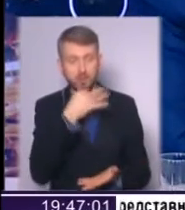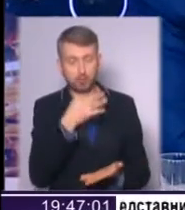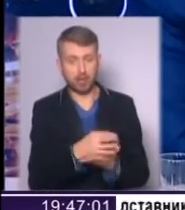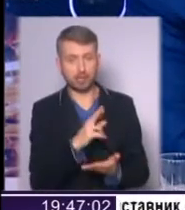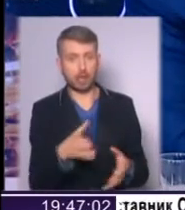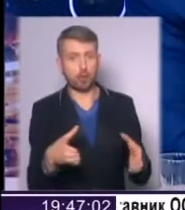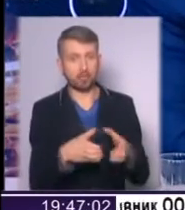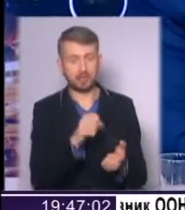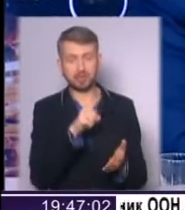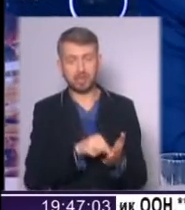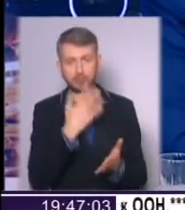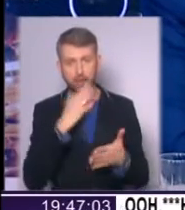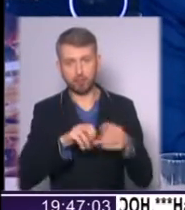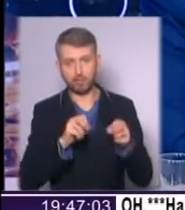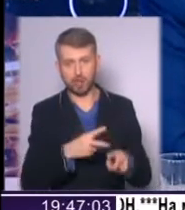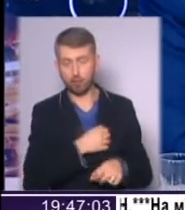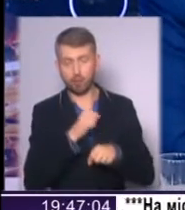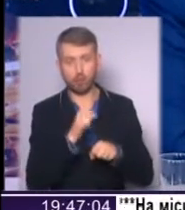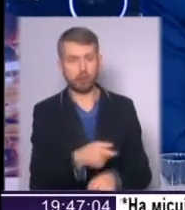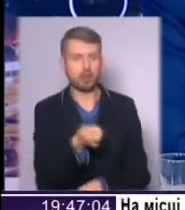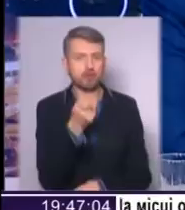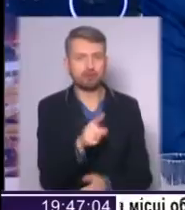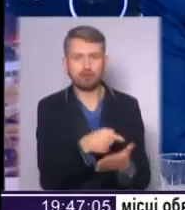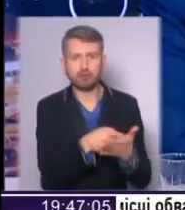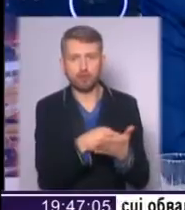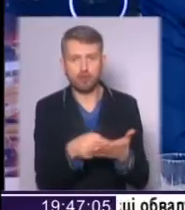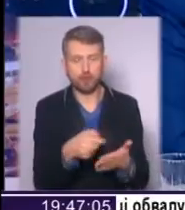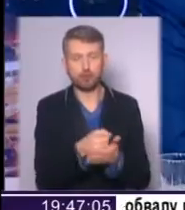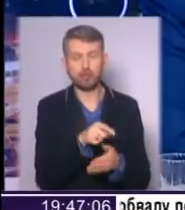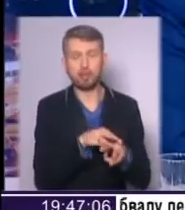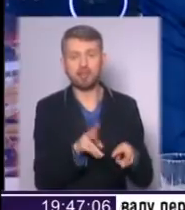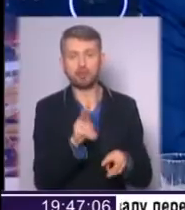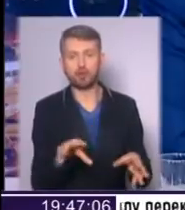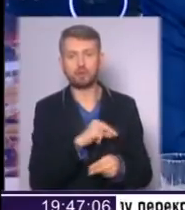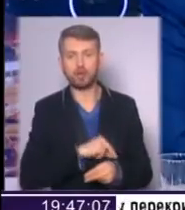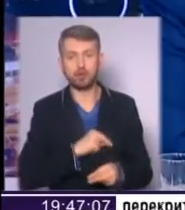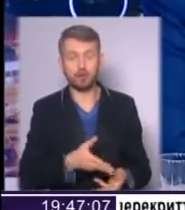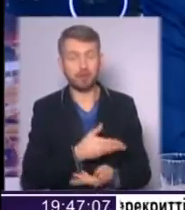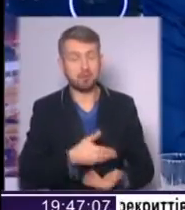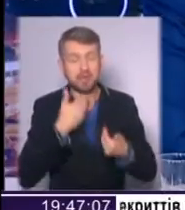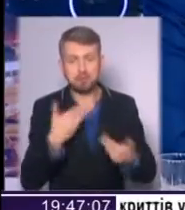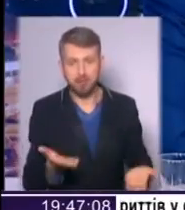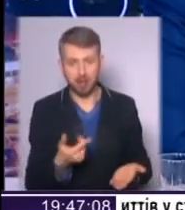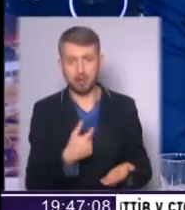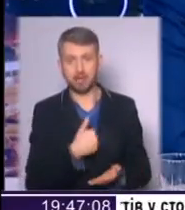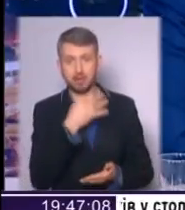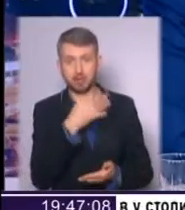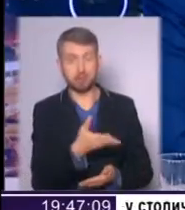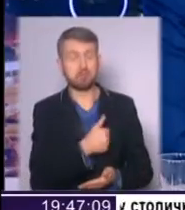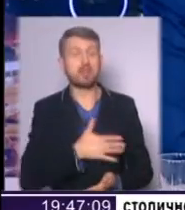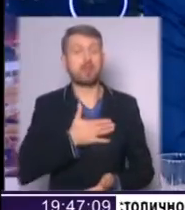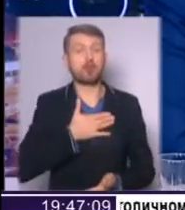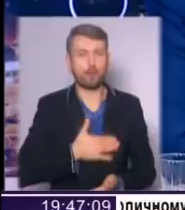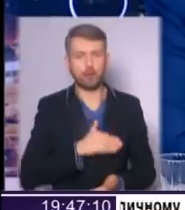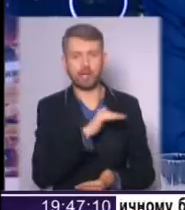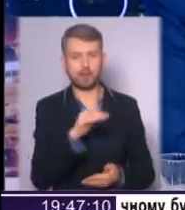питань національної безпеки та оборони, жодних зауважень у тих міністрів, які співпрацюють з нами, нема. Я б сказав, що ми взагалі задоволені